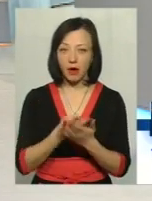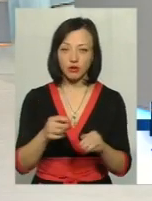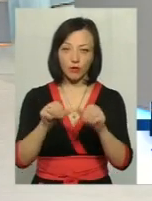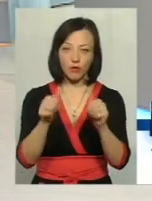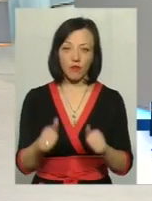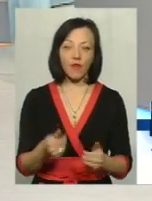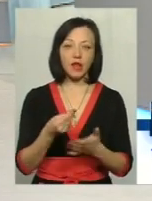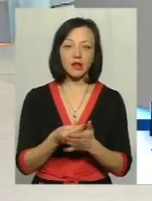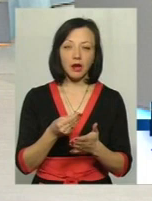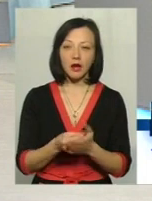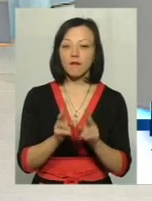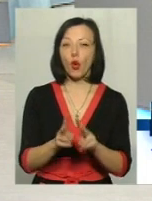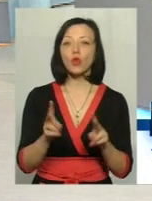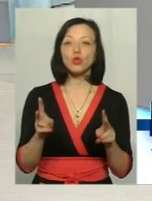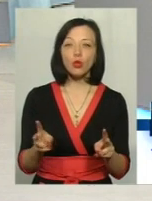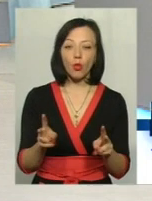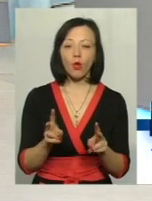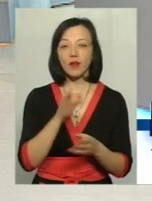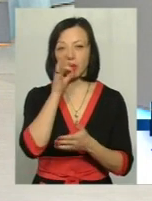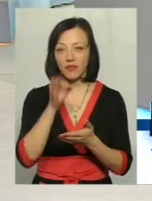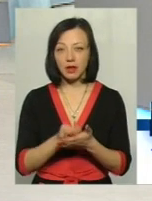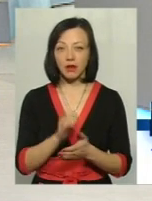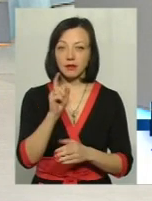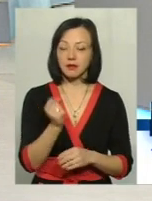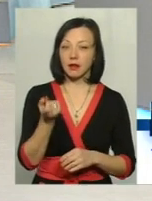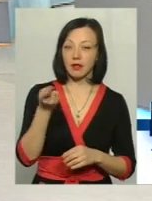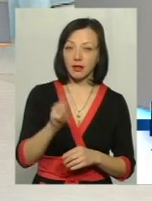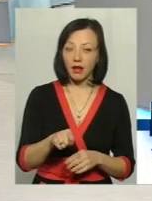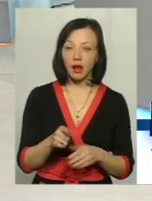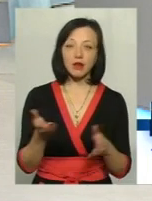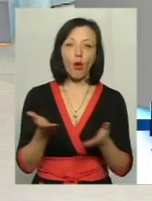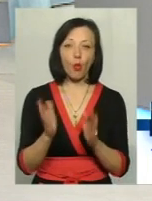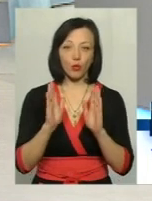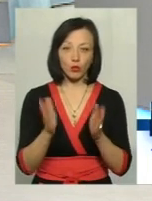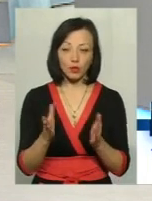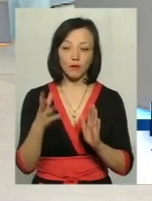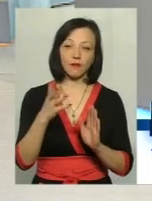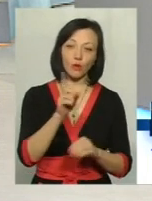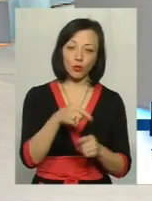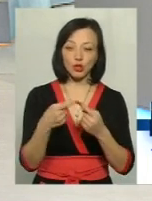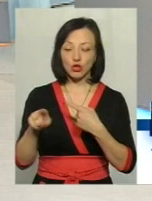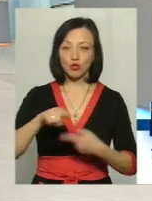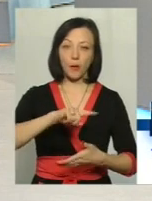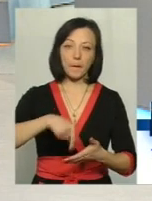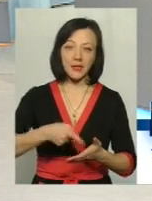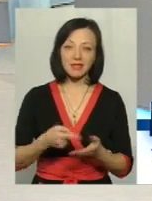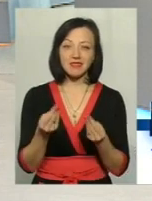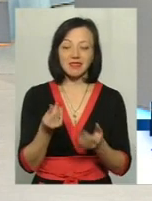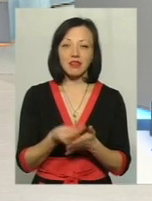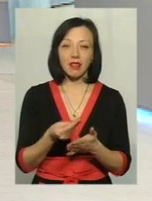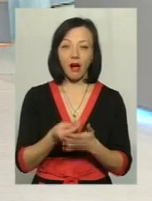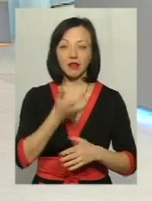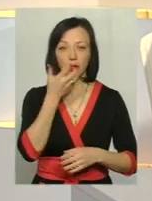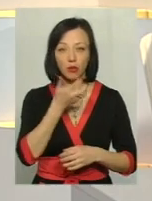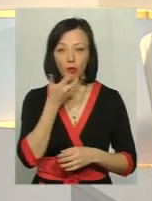формування тарифів, хто в якій частині відповідає за те, якою буде в тому чи іншому місті ціна на